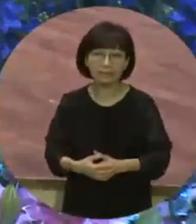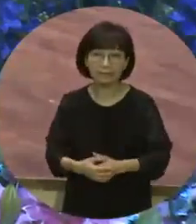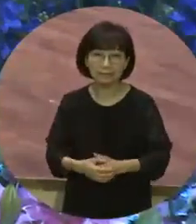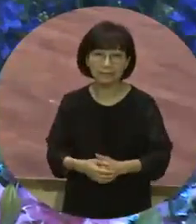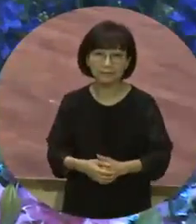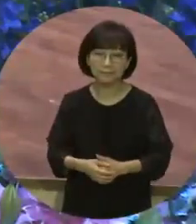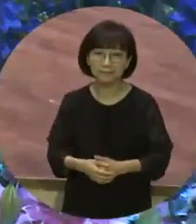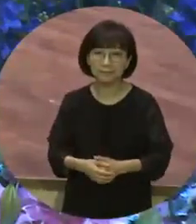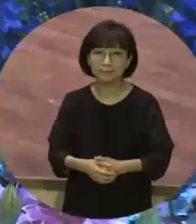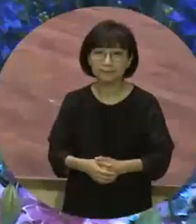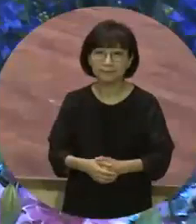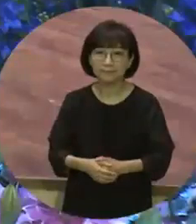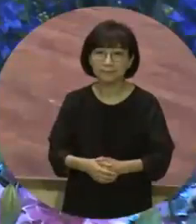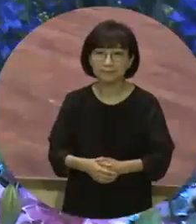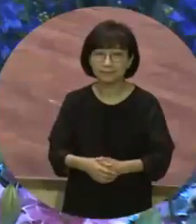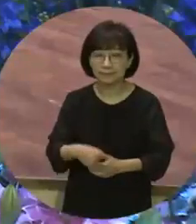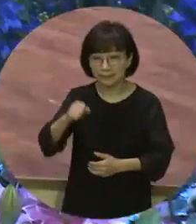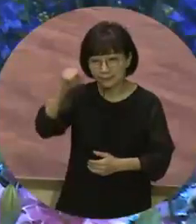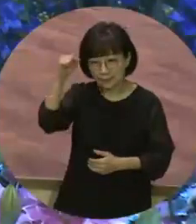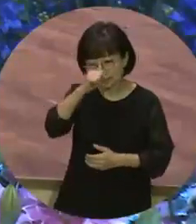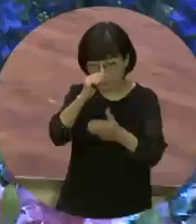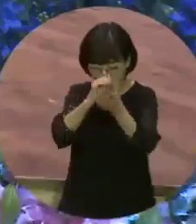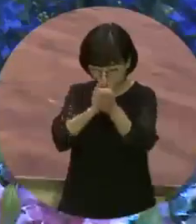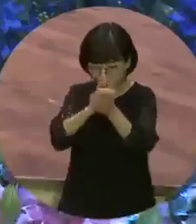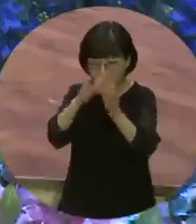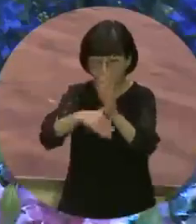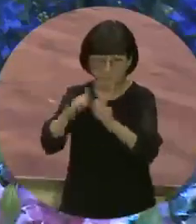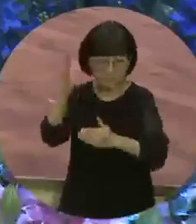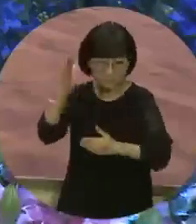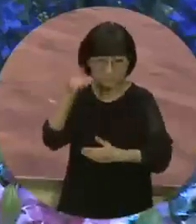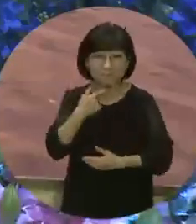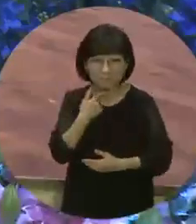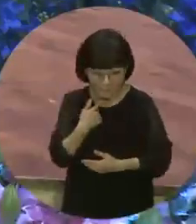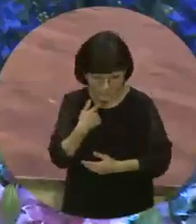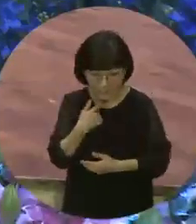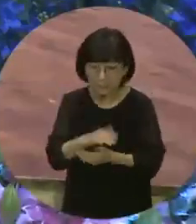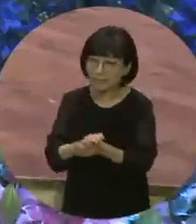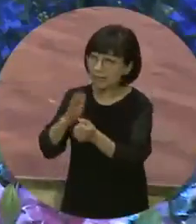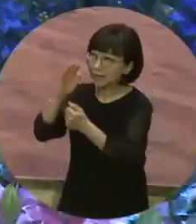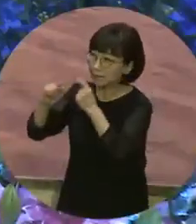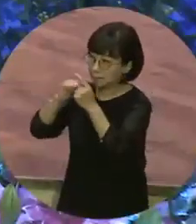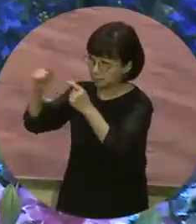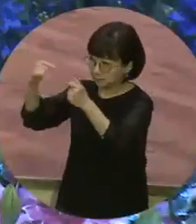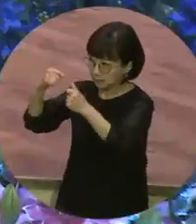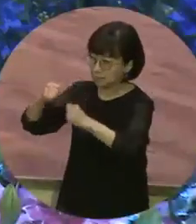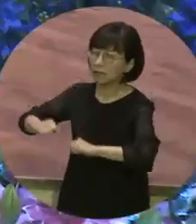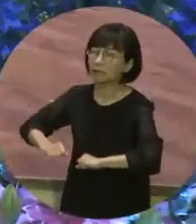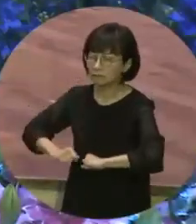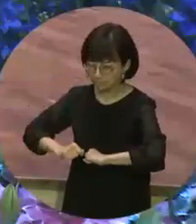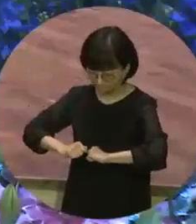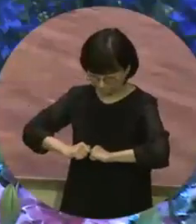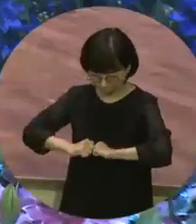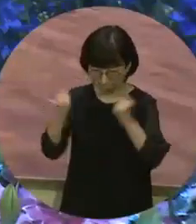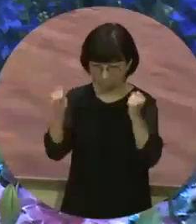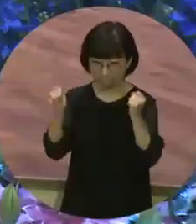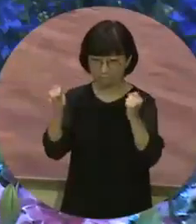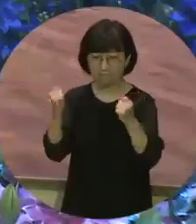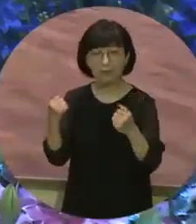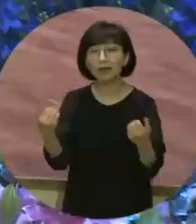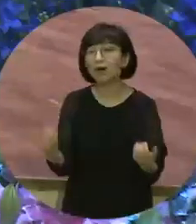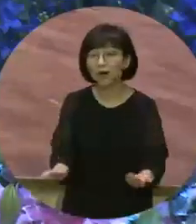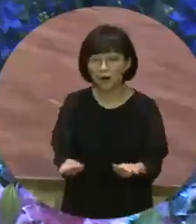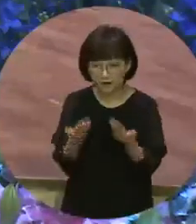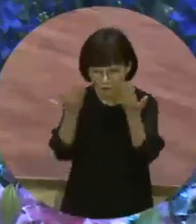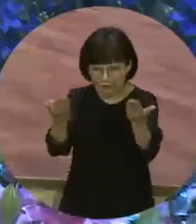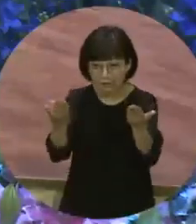자, 집중 새벽기도 통해서 강조했듯이 하나님의 말씀에 절대 순종, 절대 헌신한